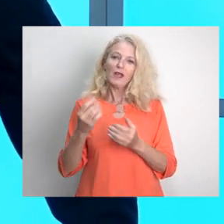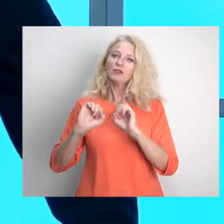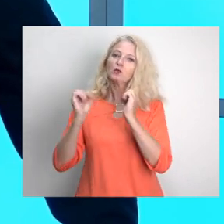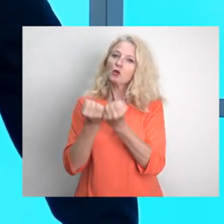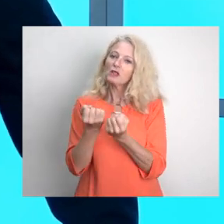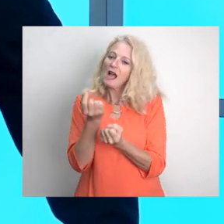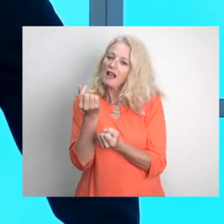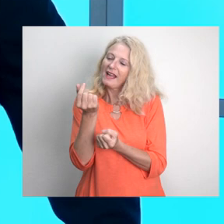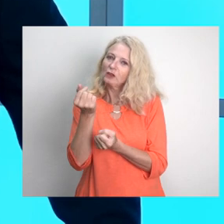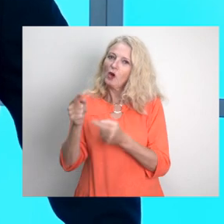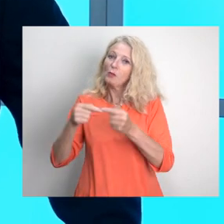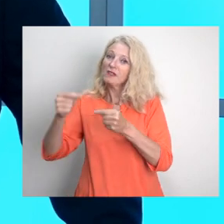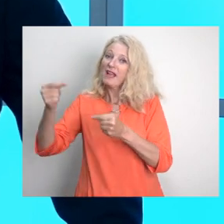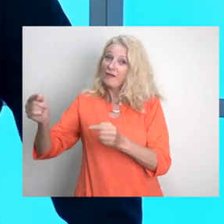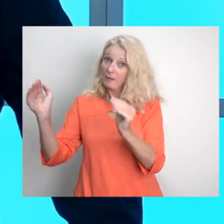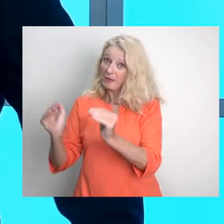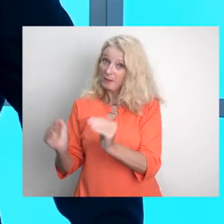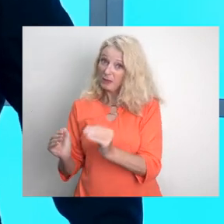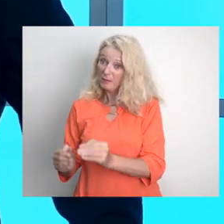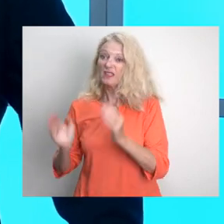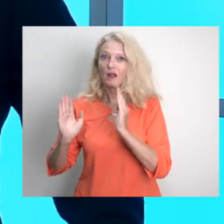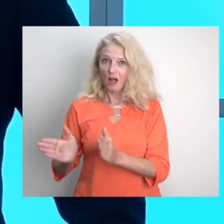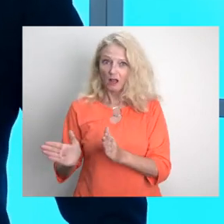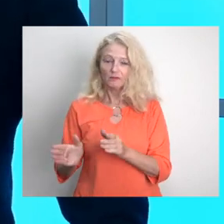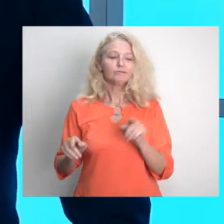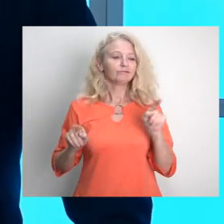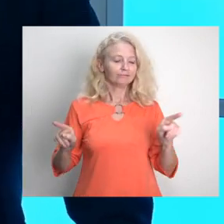eiland tot een minimum terug te brengen toelichten.